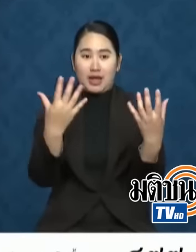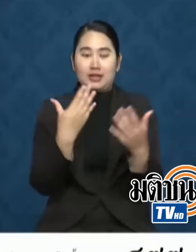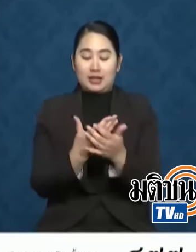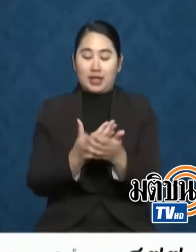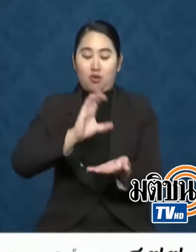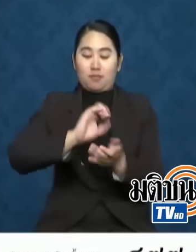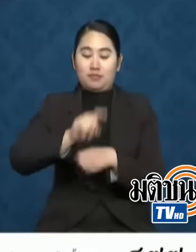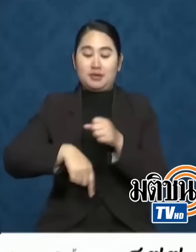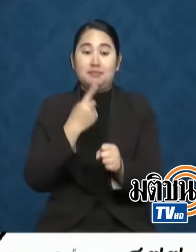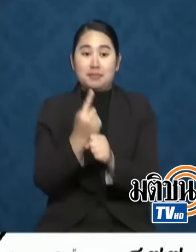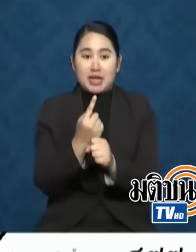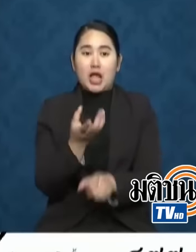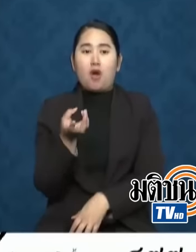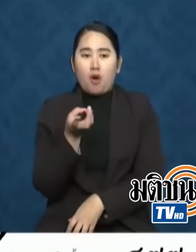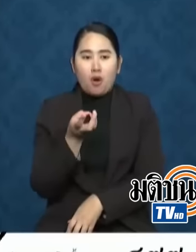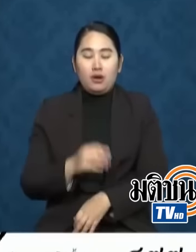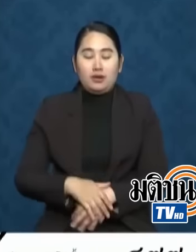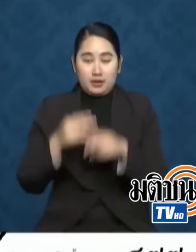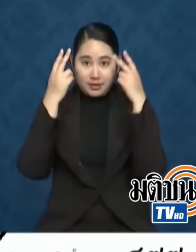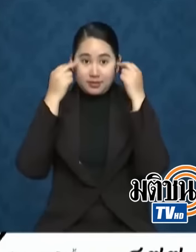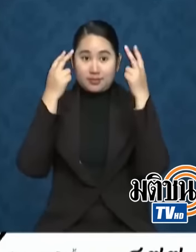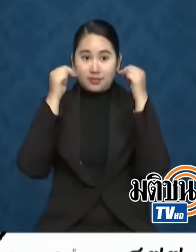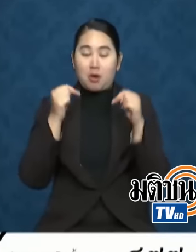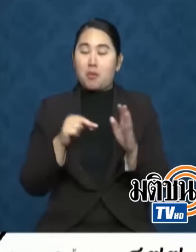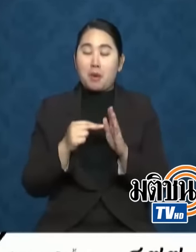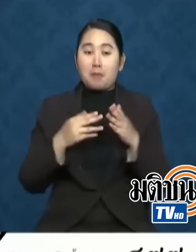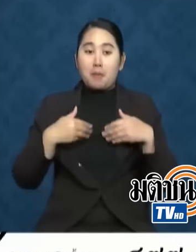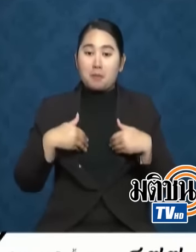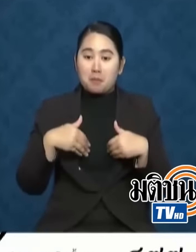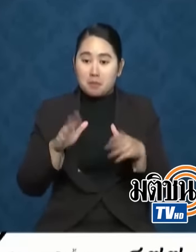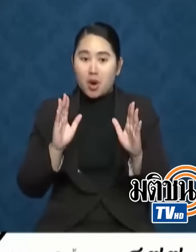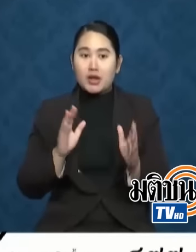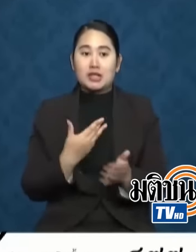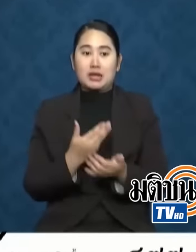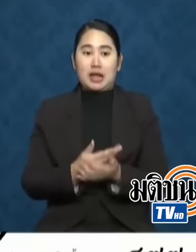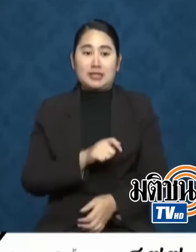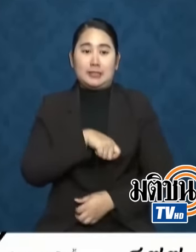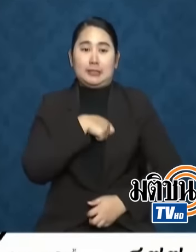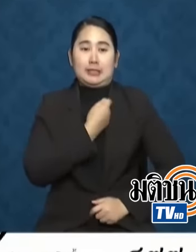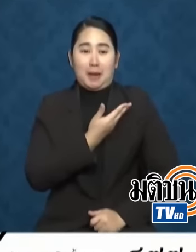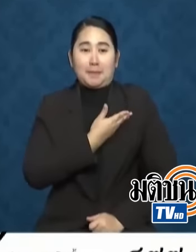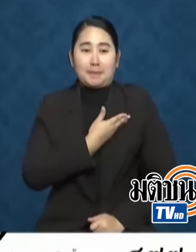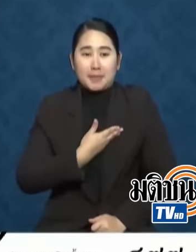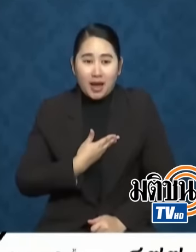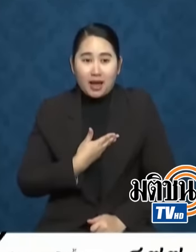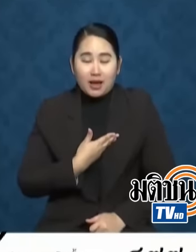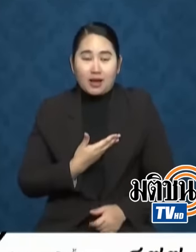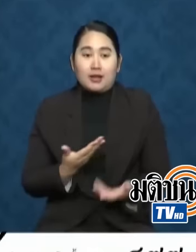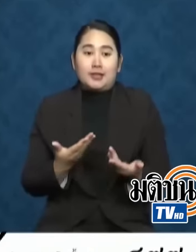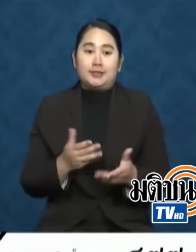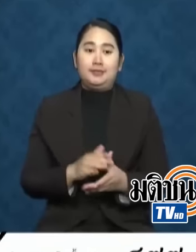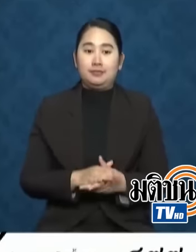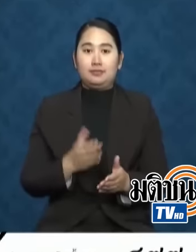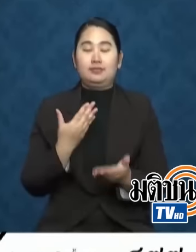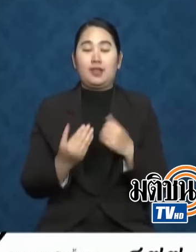น้อยขนาดไหนท่านนายกรัฐมนตรีจะปล่อยให้นักการเมืองท้องถิ่นต้องควักกระเป๋าตัวเองจัดทำท